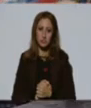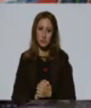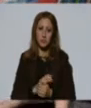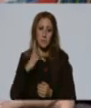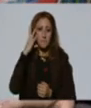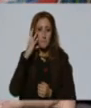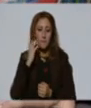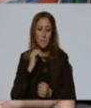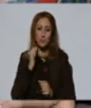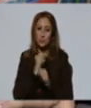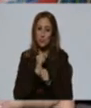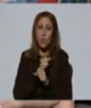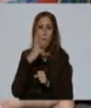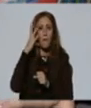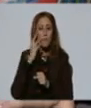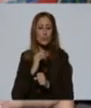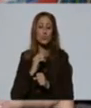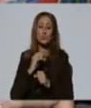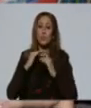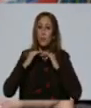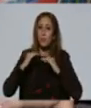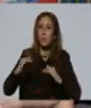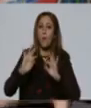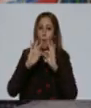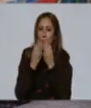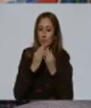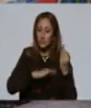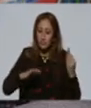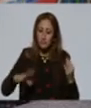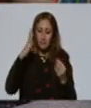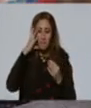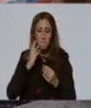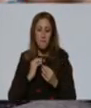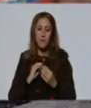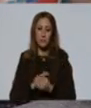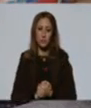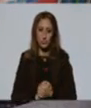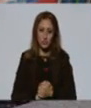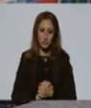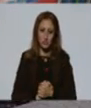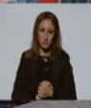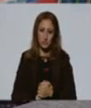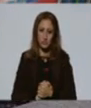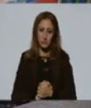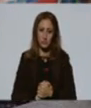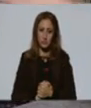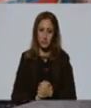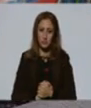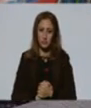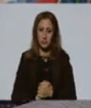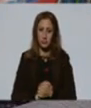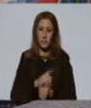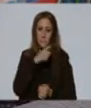هتتظبط، ممكن أشتغل ممكن أعمل كل اللي أنا عايزه وأحقق طموحي وأعمل كل اللي أنا عايزه كست أو كراجل، بس في النهاية لازم أكون مستقر.